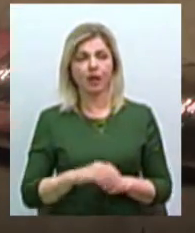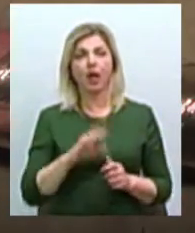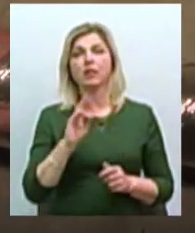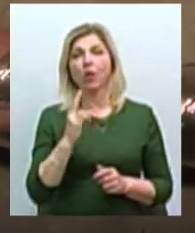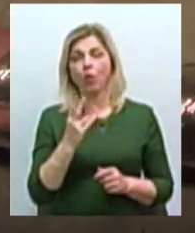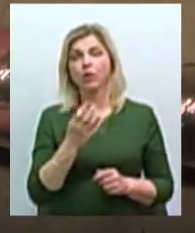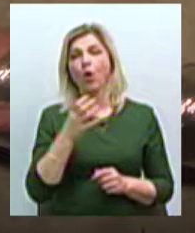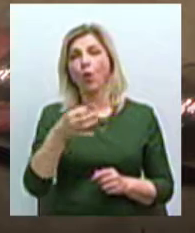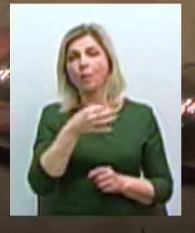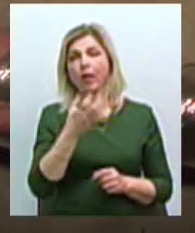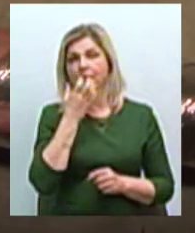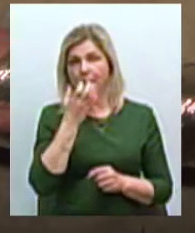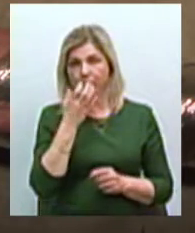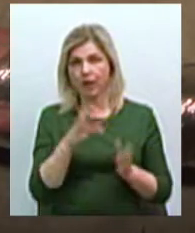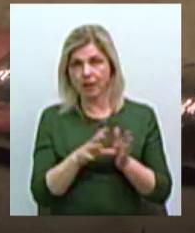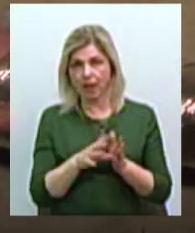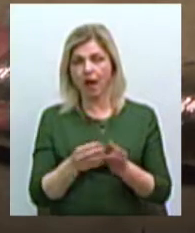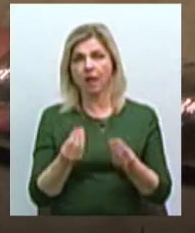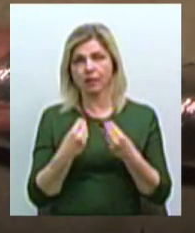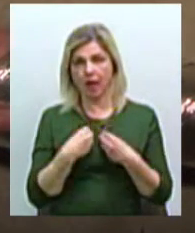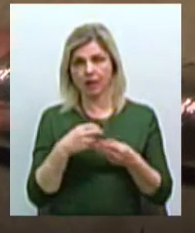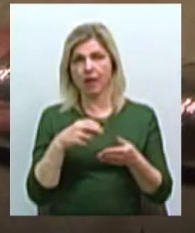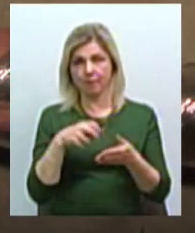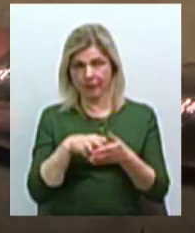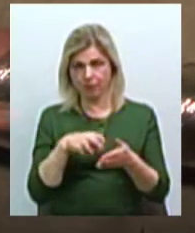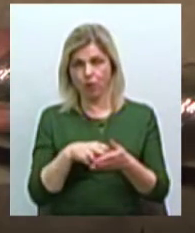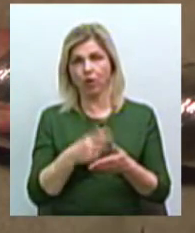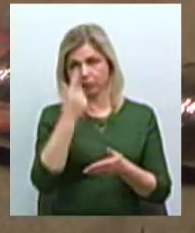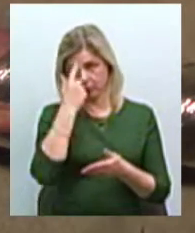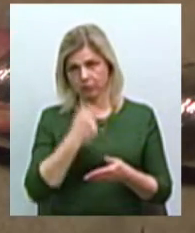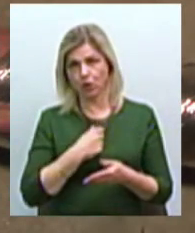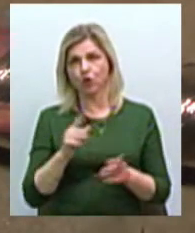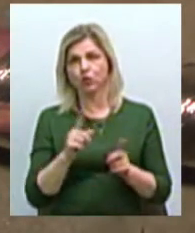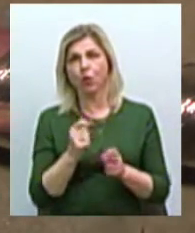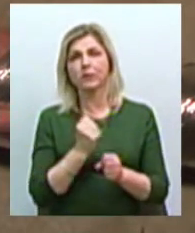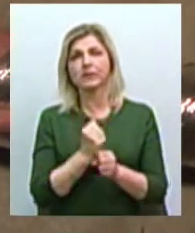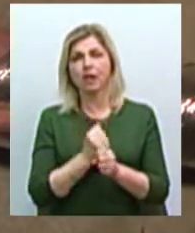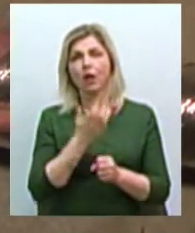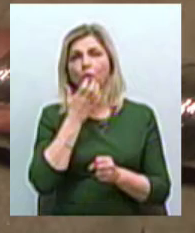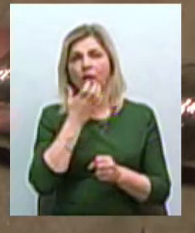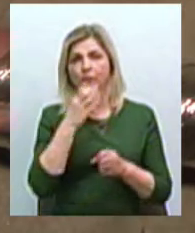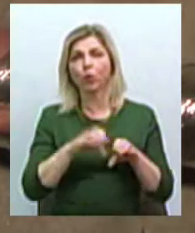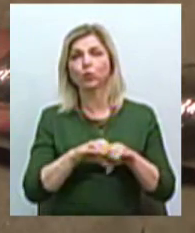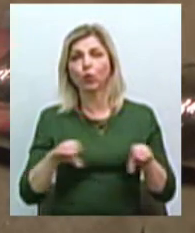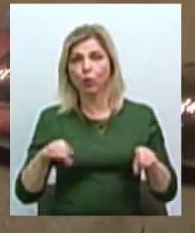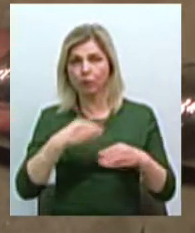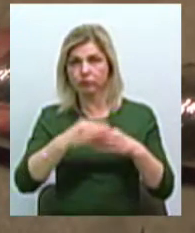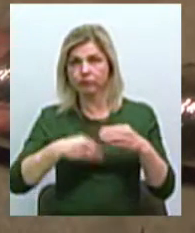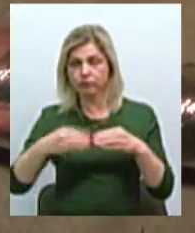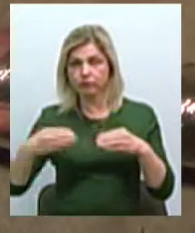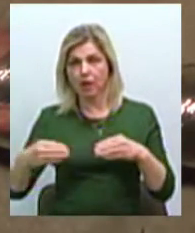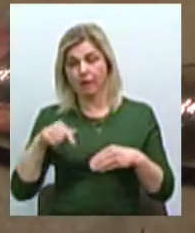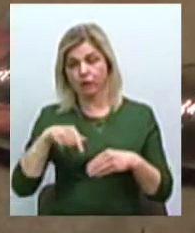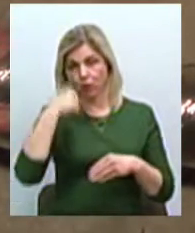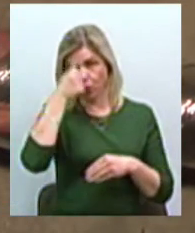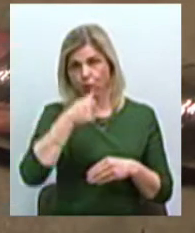нам припис, щоб ми утеплили труби опалення, які були неотеплені. І в цьому році, от